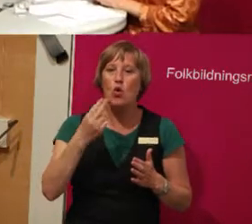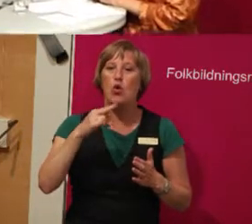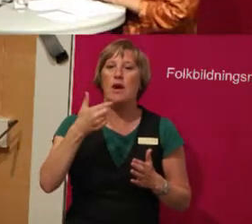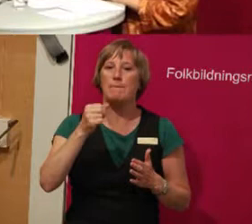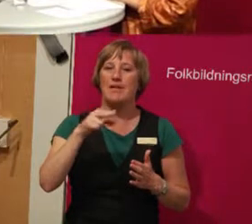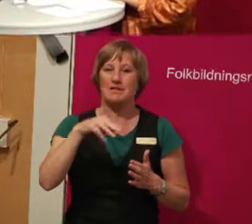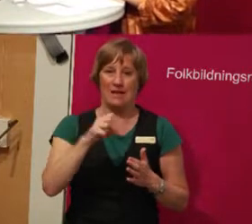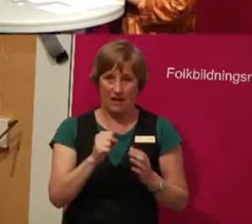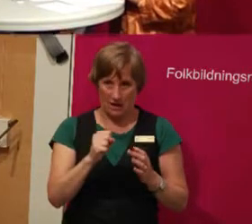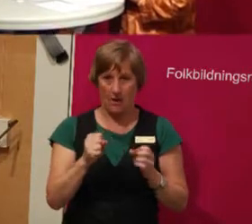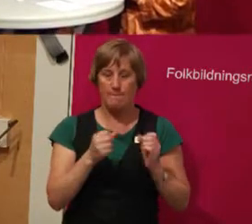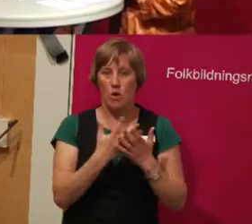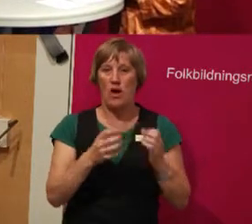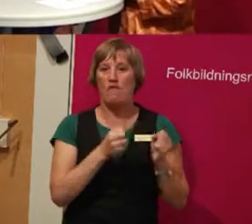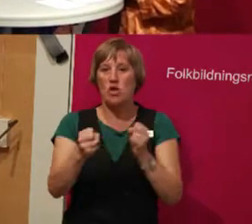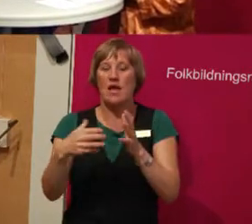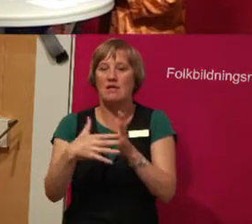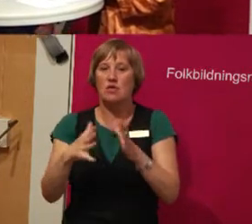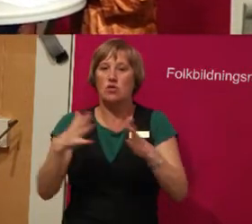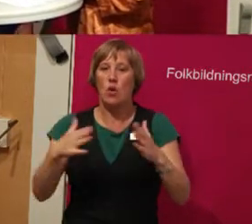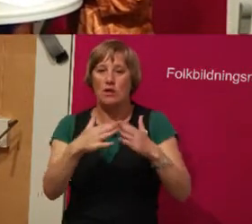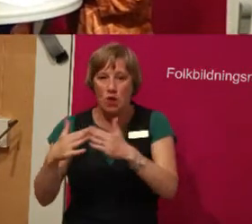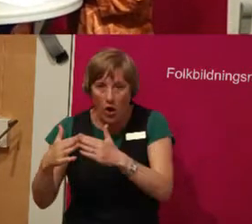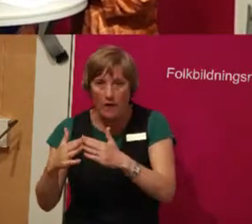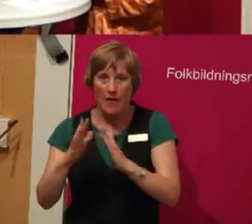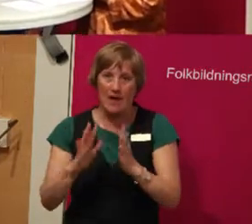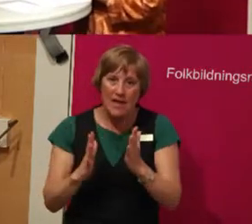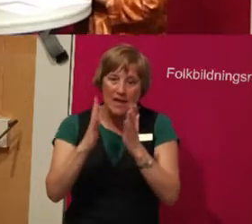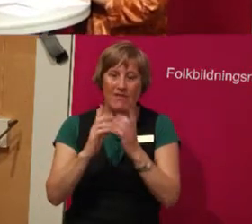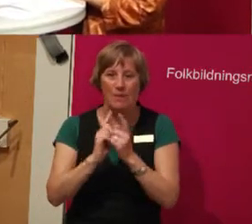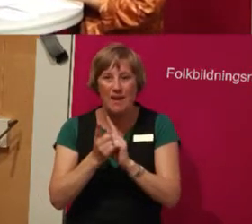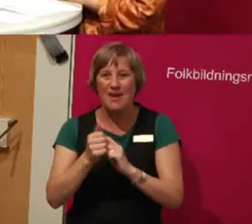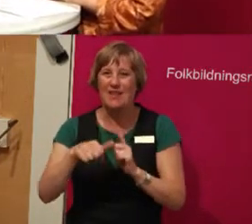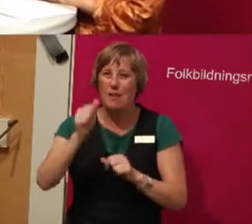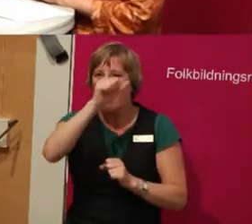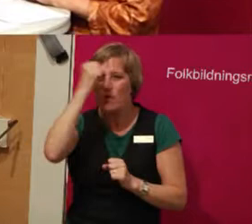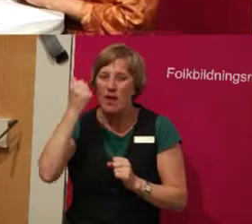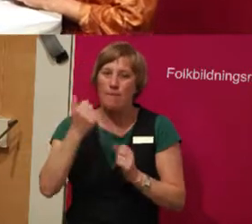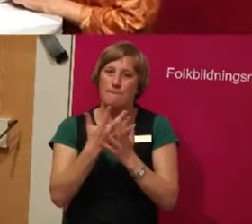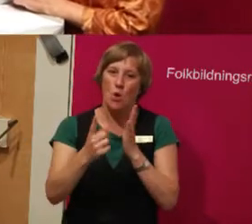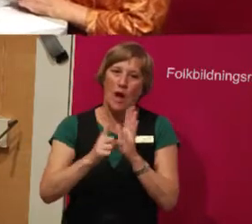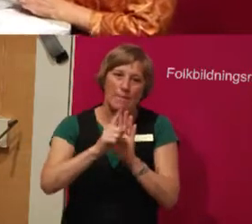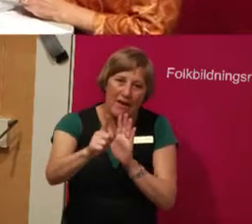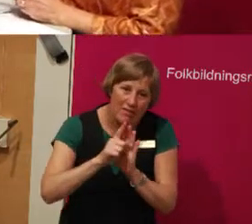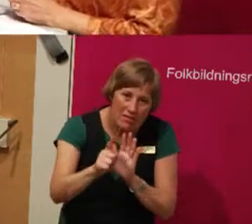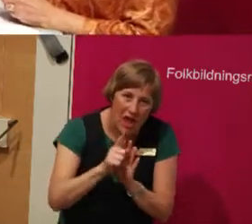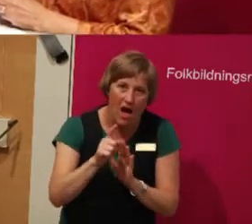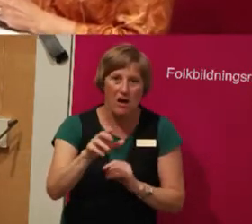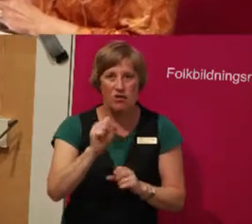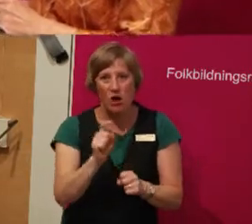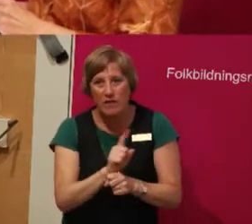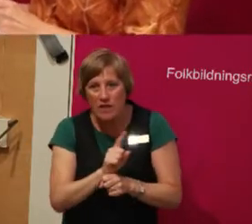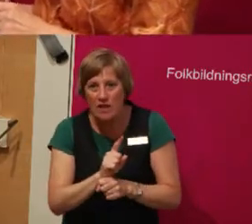om att man bor i en storstad, man har pendlingstid, livet blir lite mer komplicerat och man har mindre utrymme. Absolut. Det tror jag